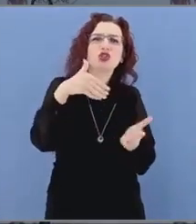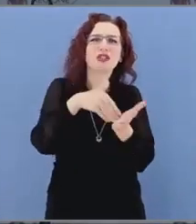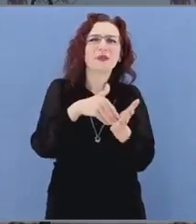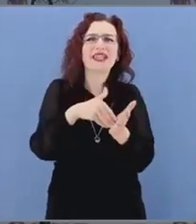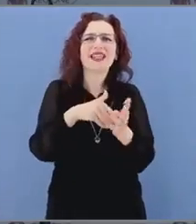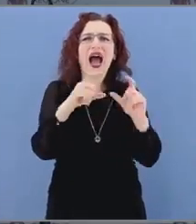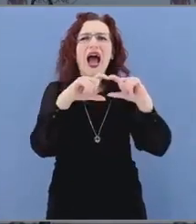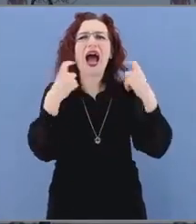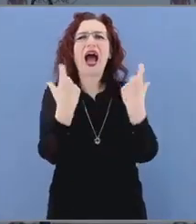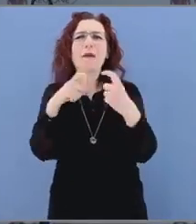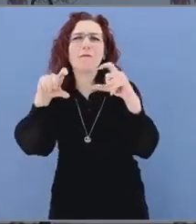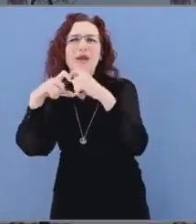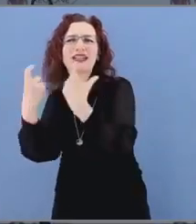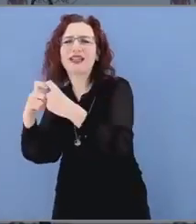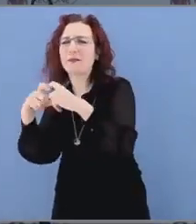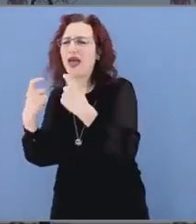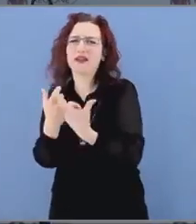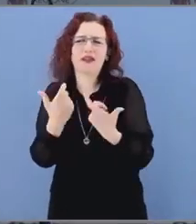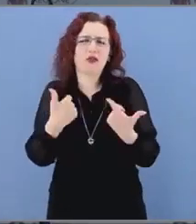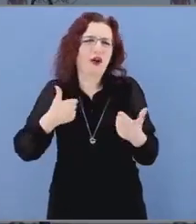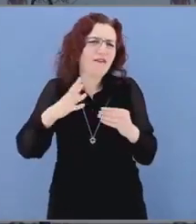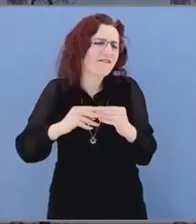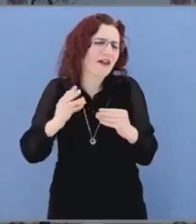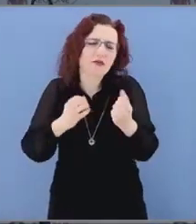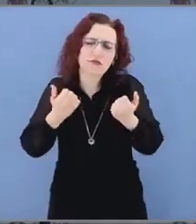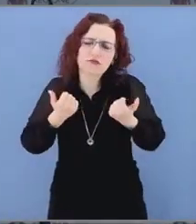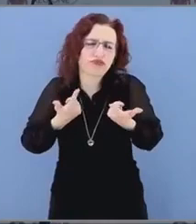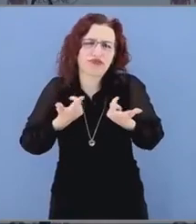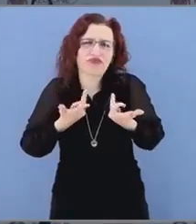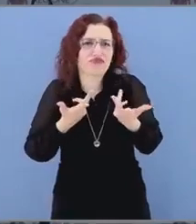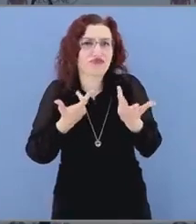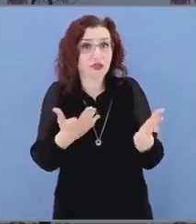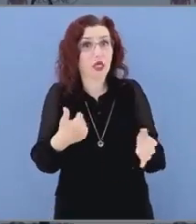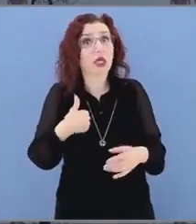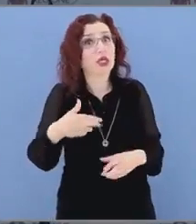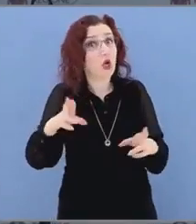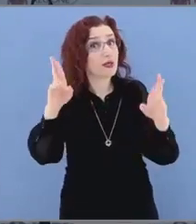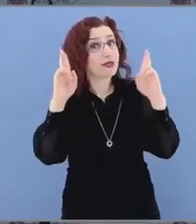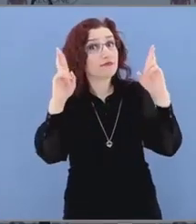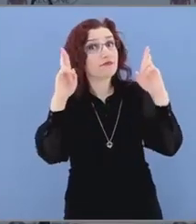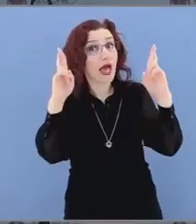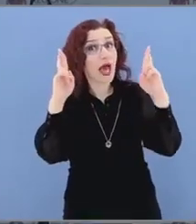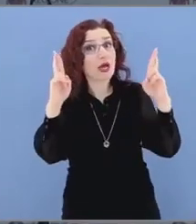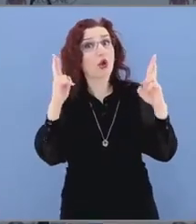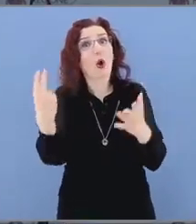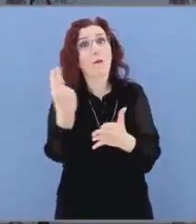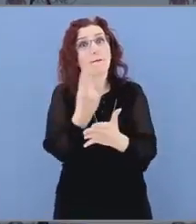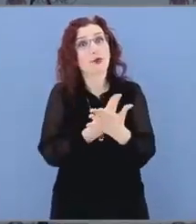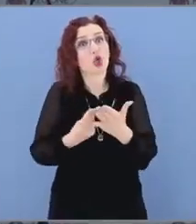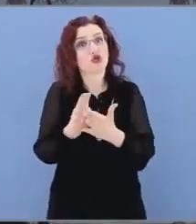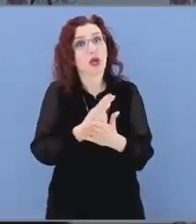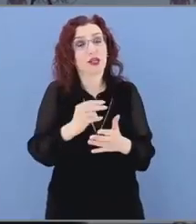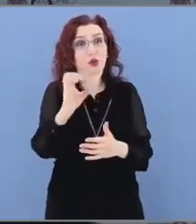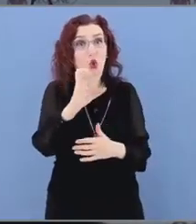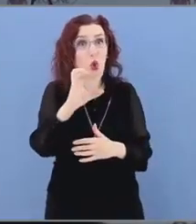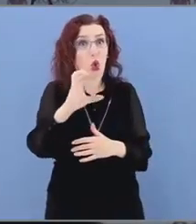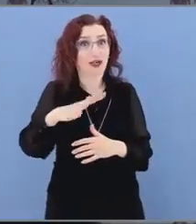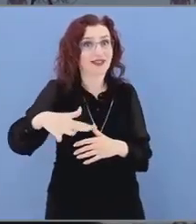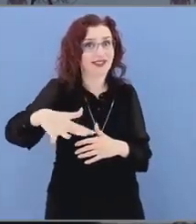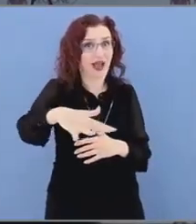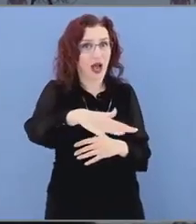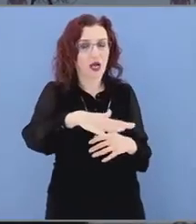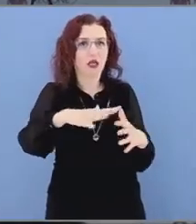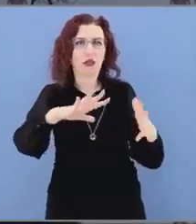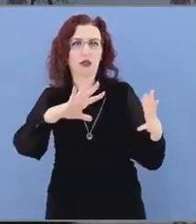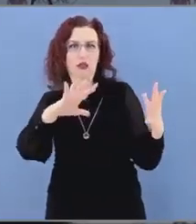un sacco di cose. Io spero che questo progetto del Corviale prenda forma molto più